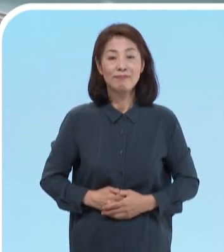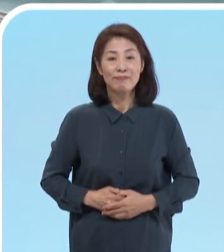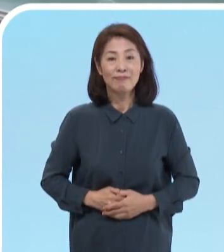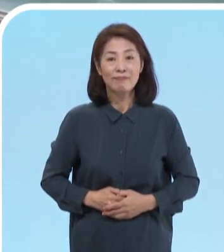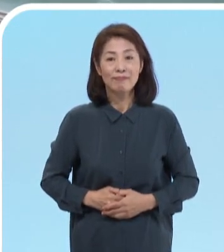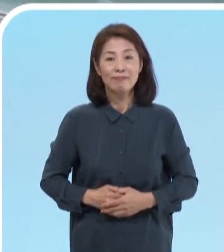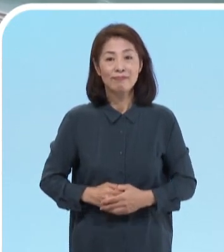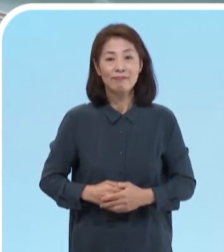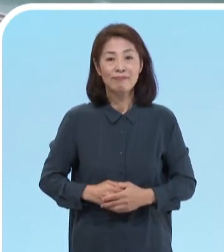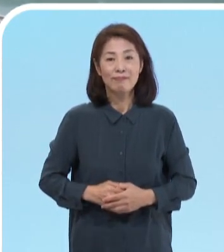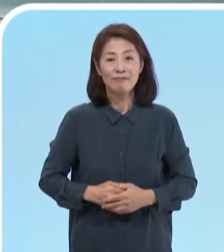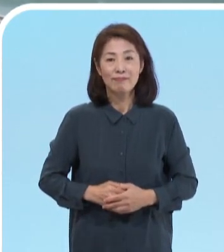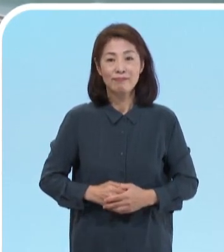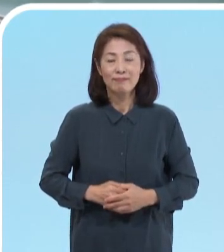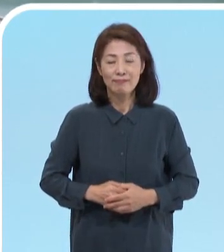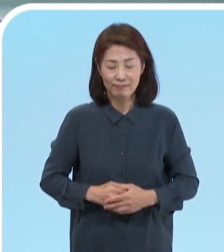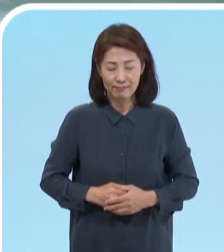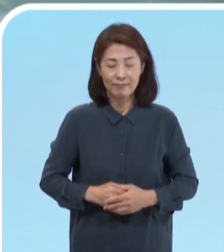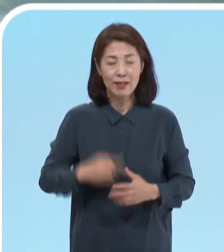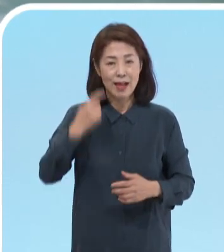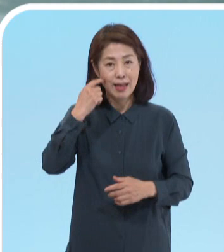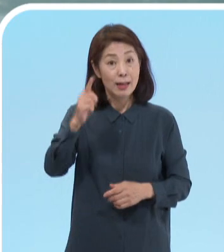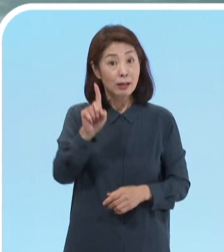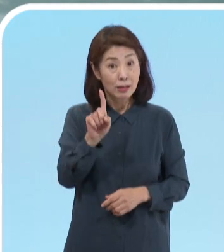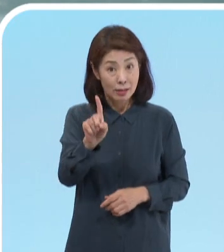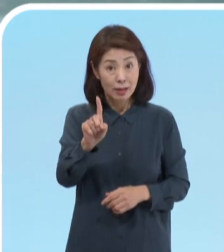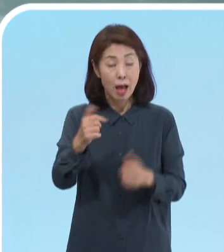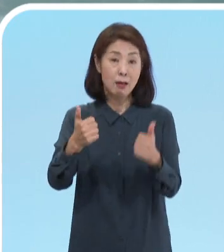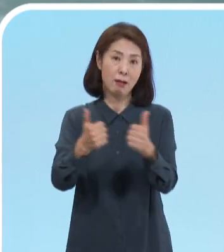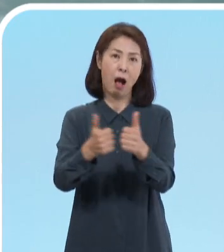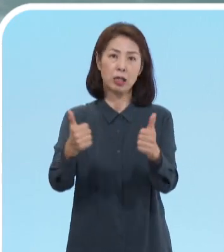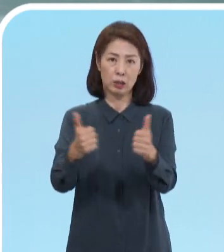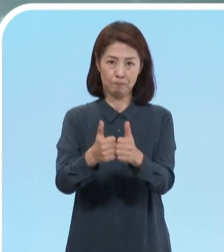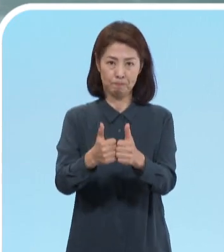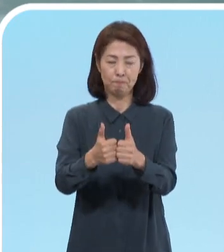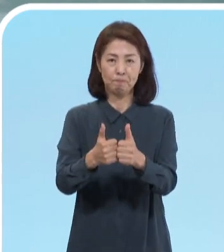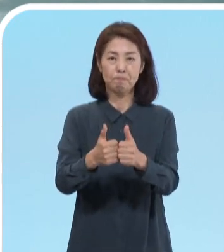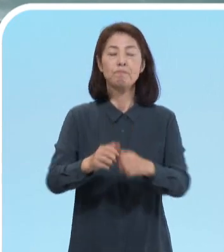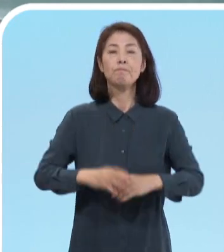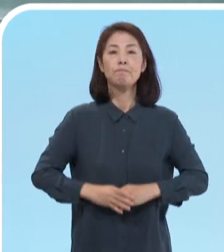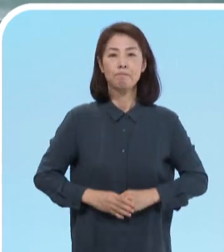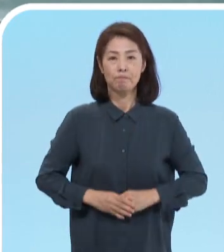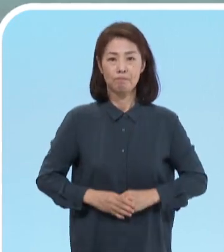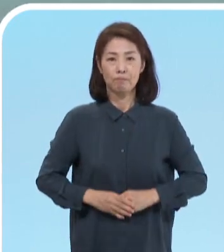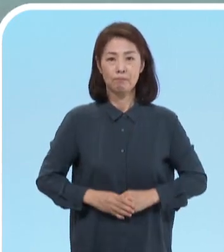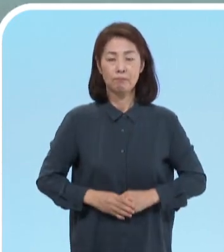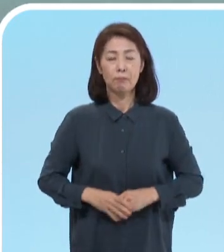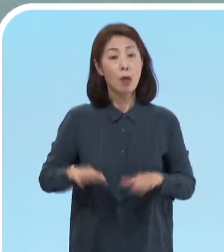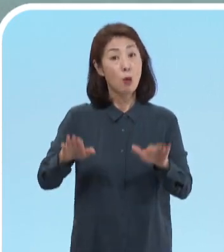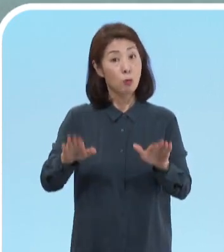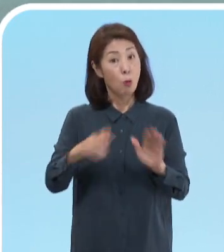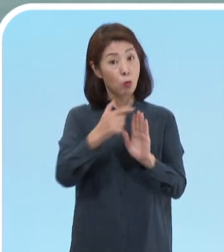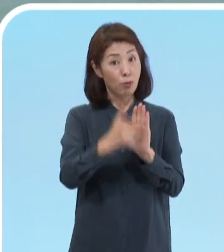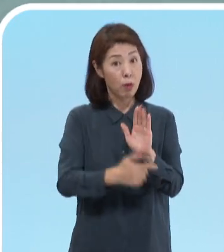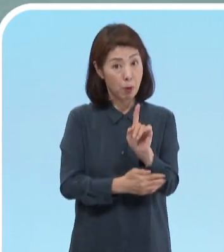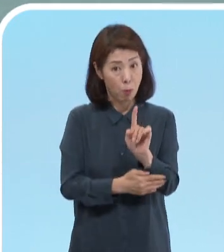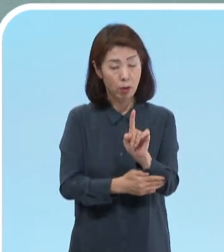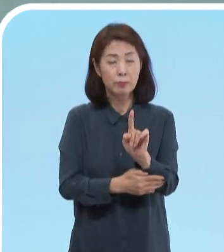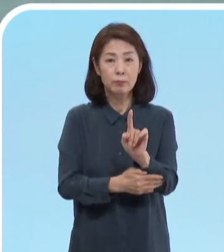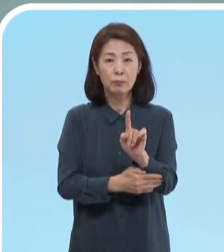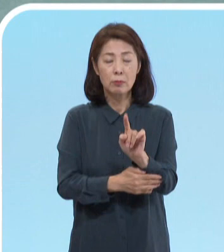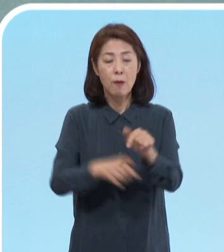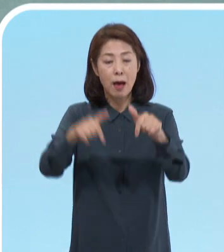さらにこんなことも。 月に1回会議をしています。今日